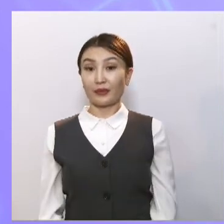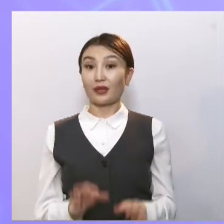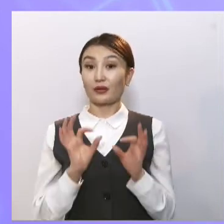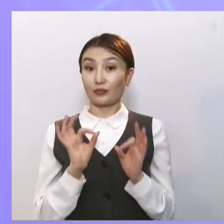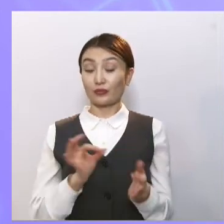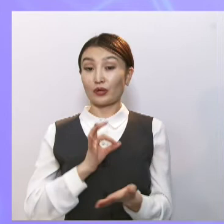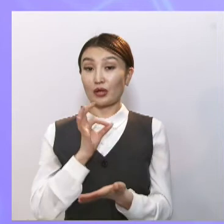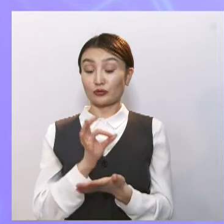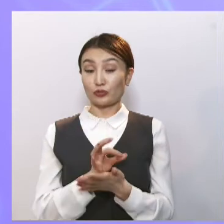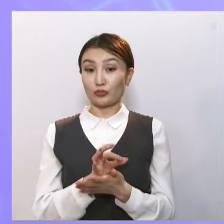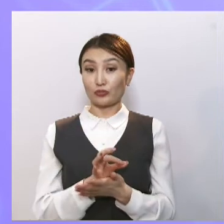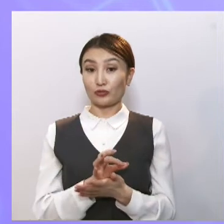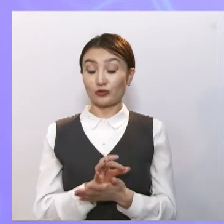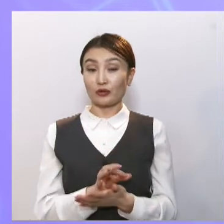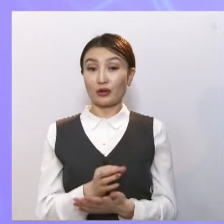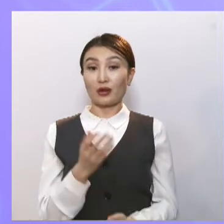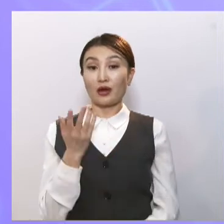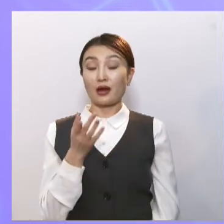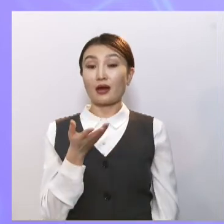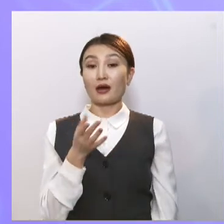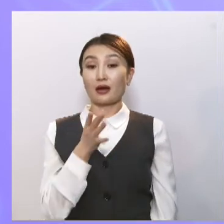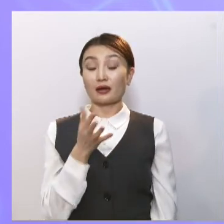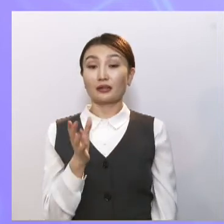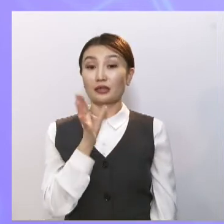Туура жообу канчада.